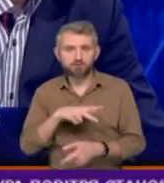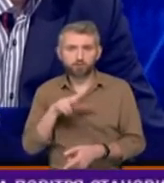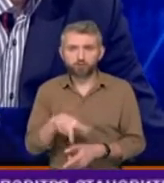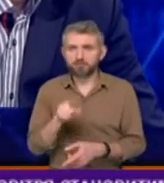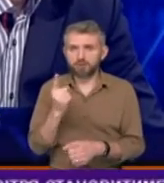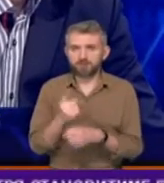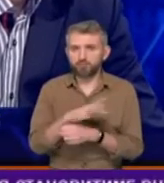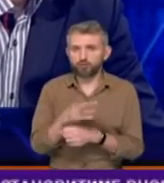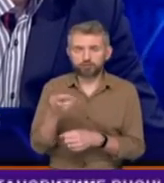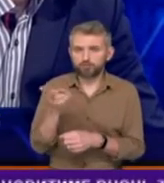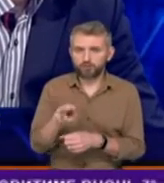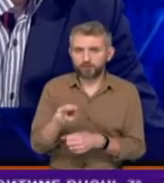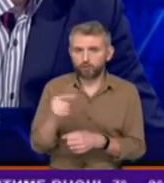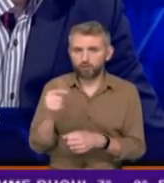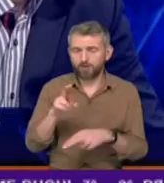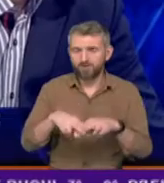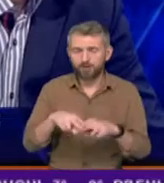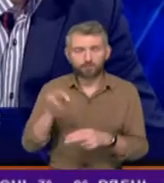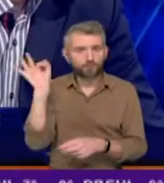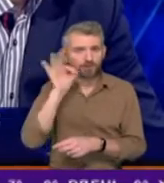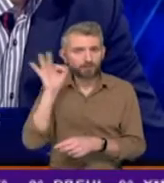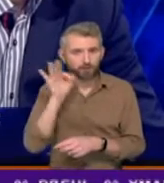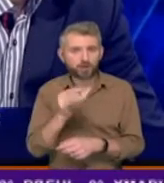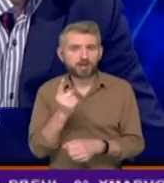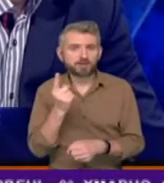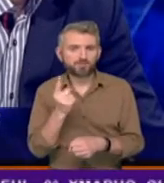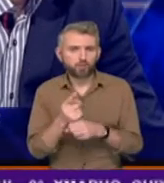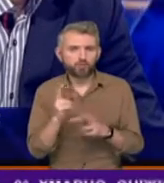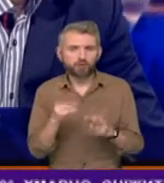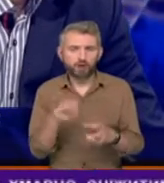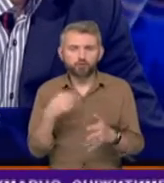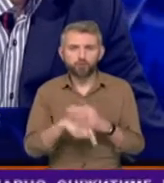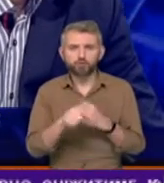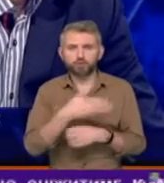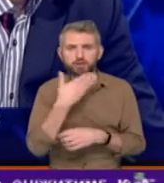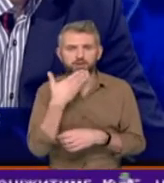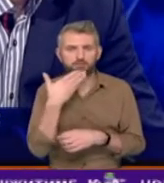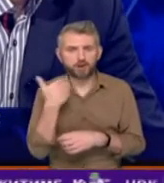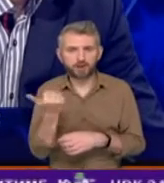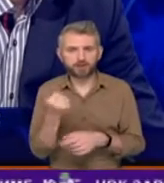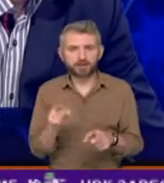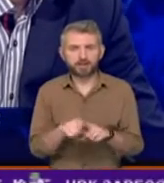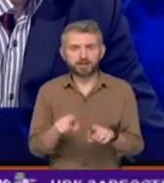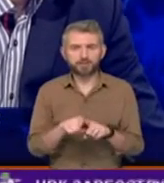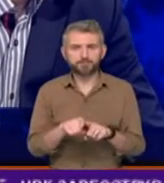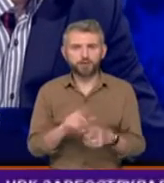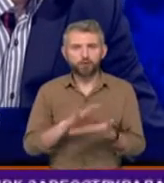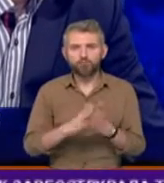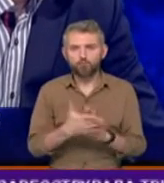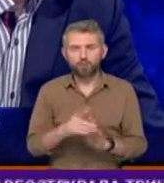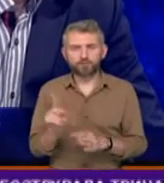не заборонено подвійне громадянство. В Німеччині, заборонено як? Тобто тут немає таких умов,